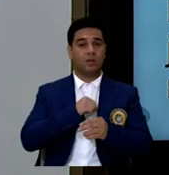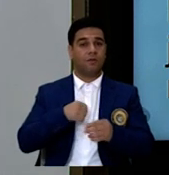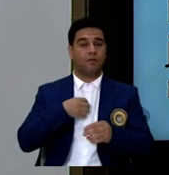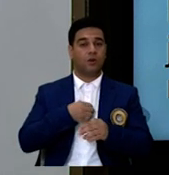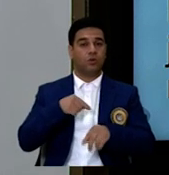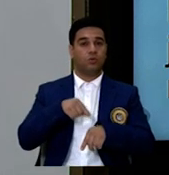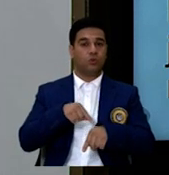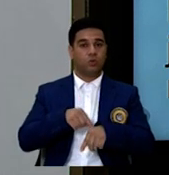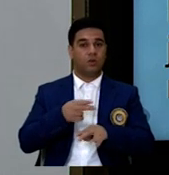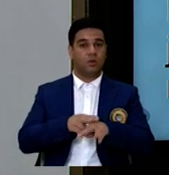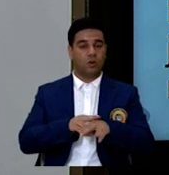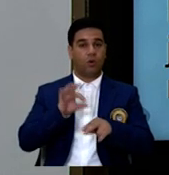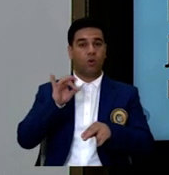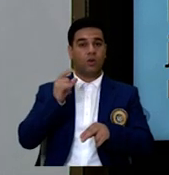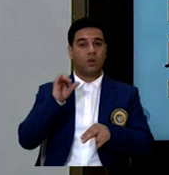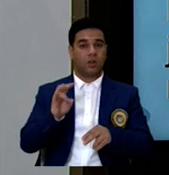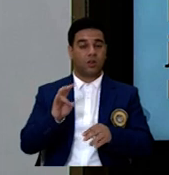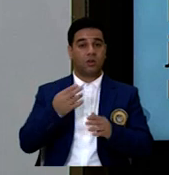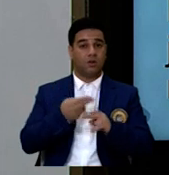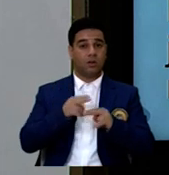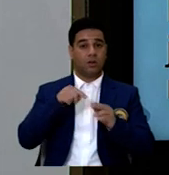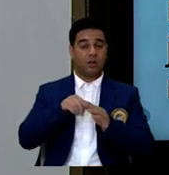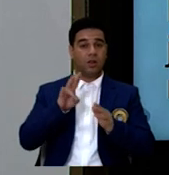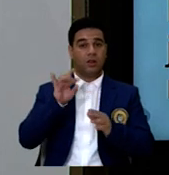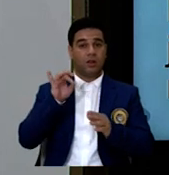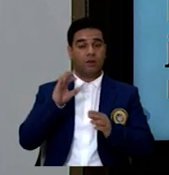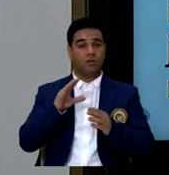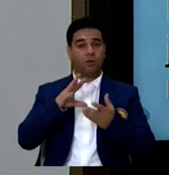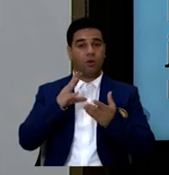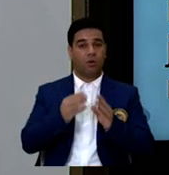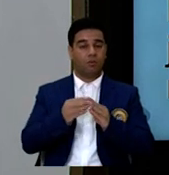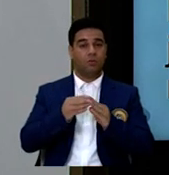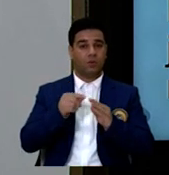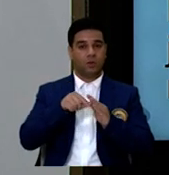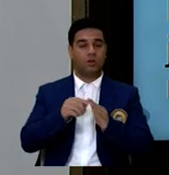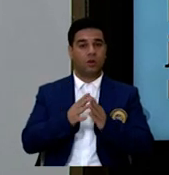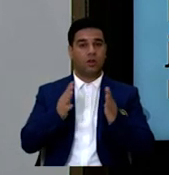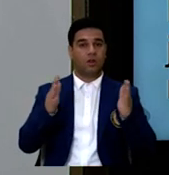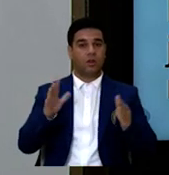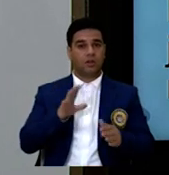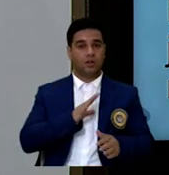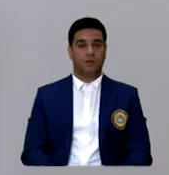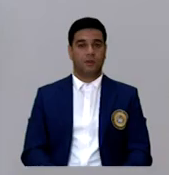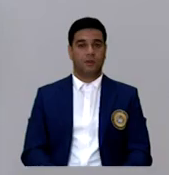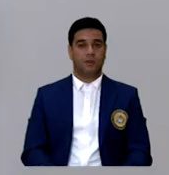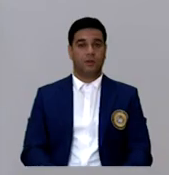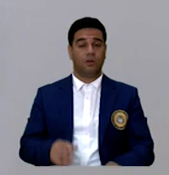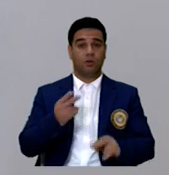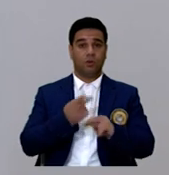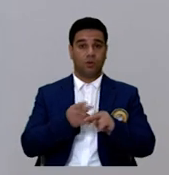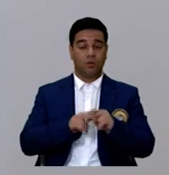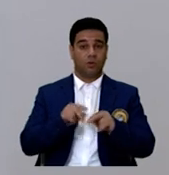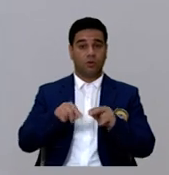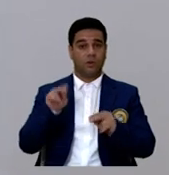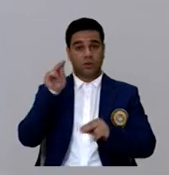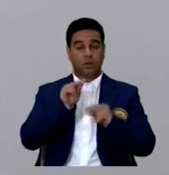sezgi organlari joylashganligi uchun nerv markazlarining hajmi ham kattalashgan. Ushbu